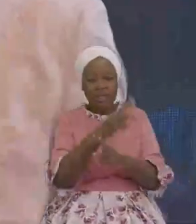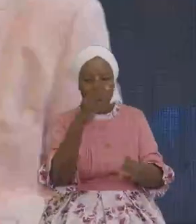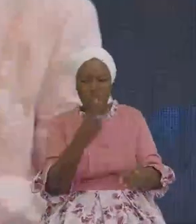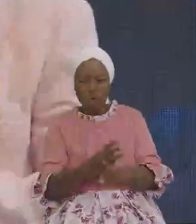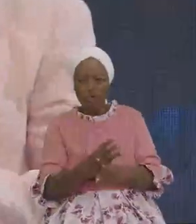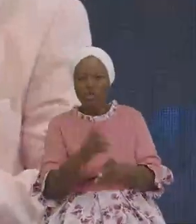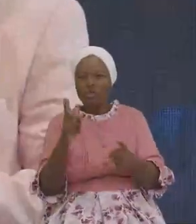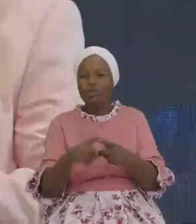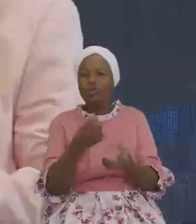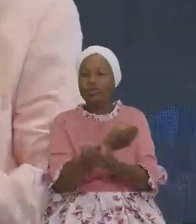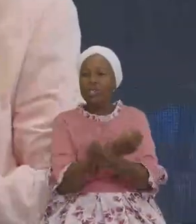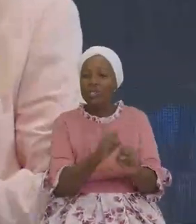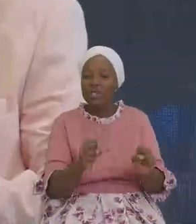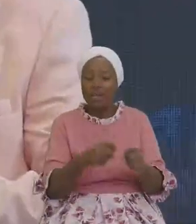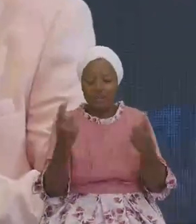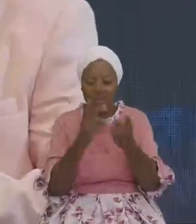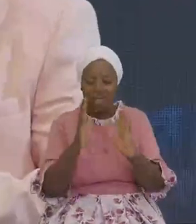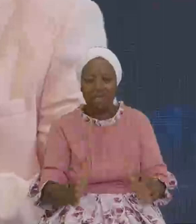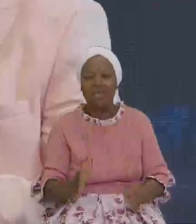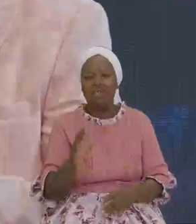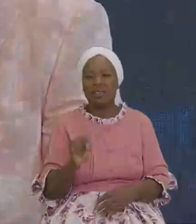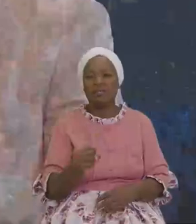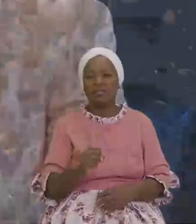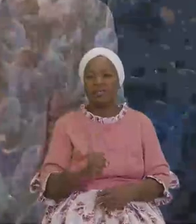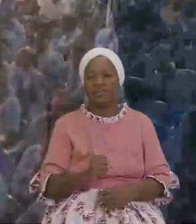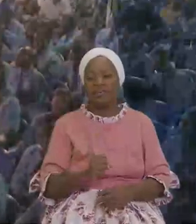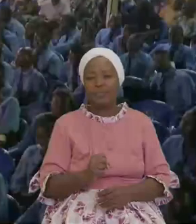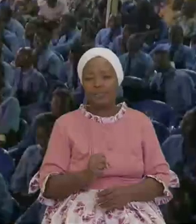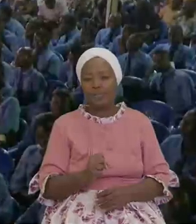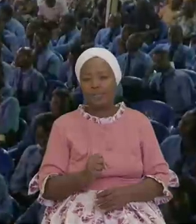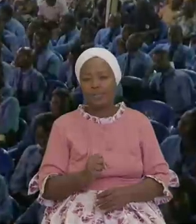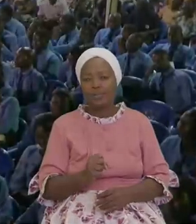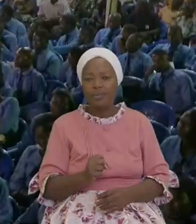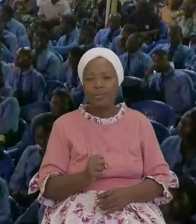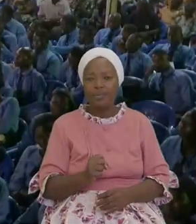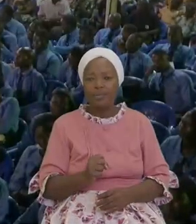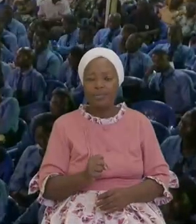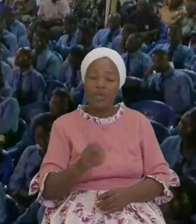Jésus-Christ est venu dans le monde pour sauver les pécheurs.